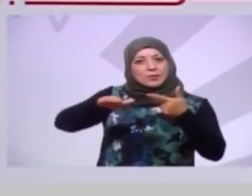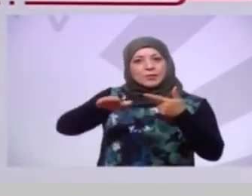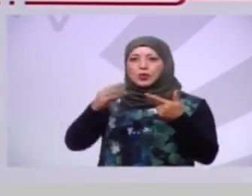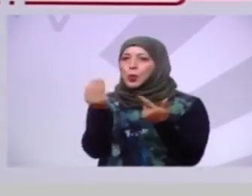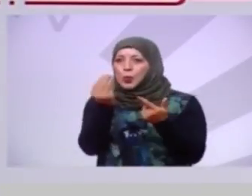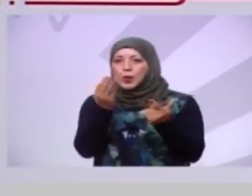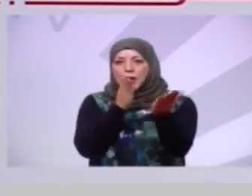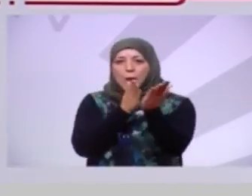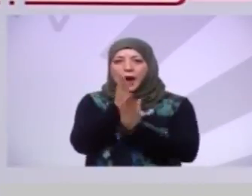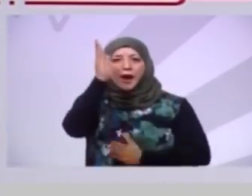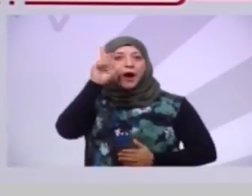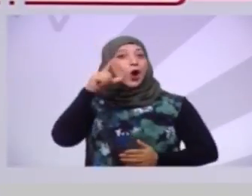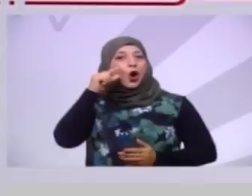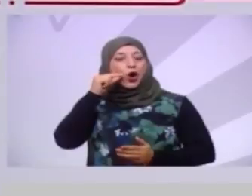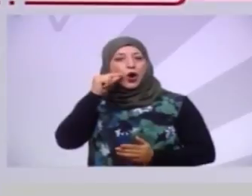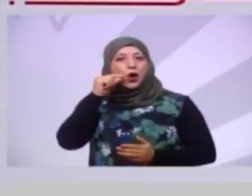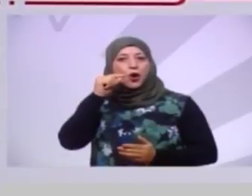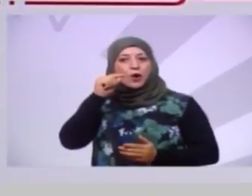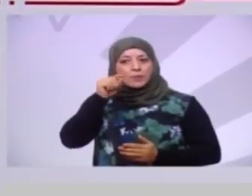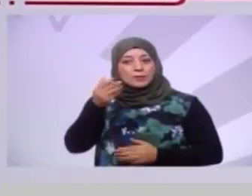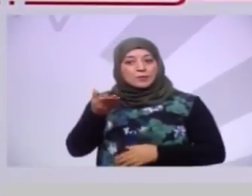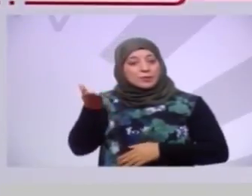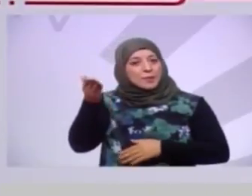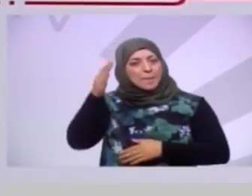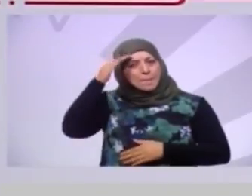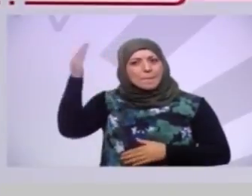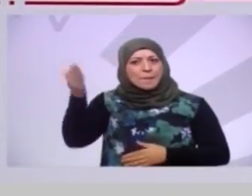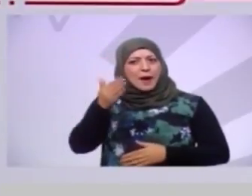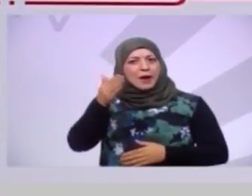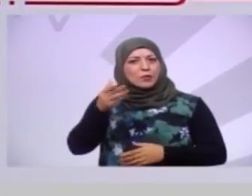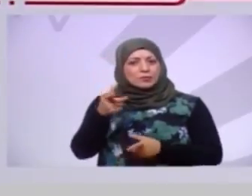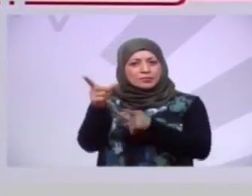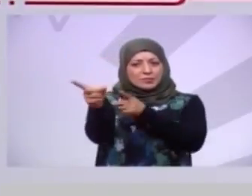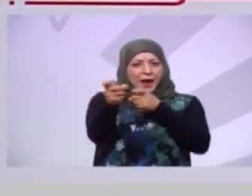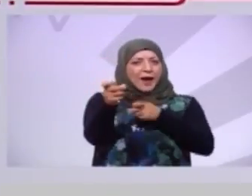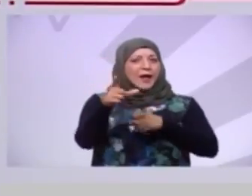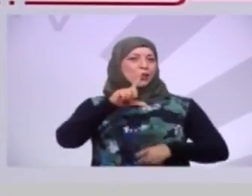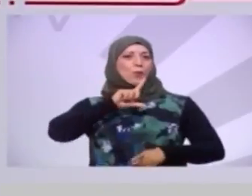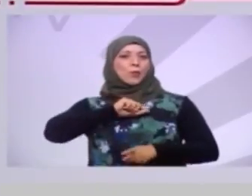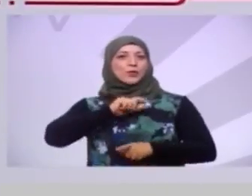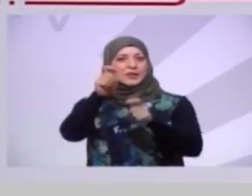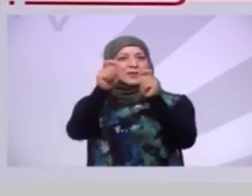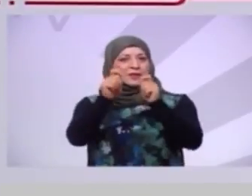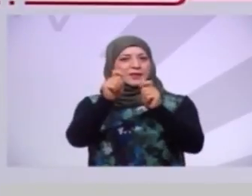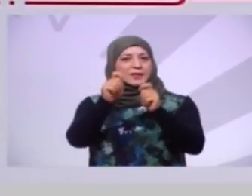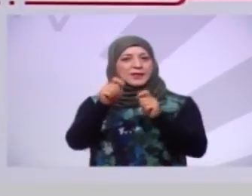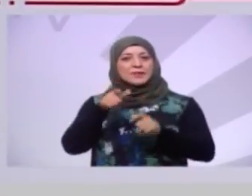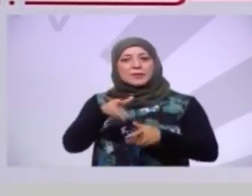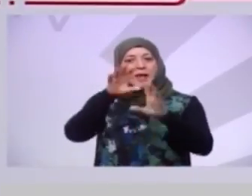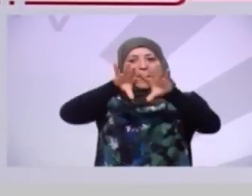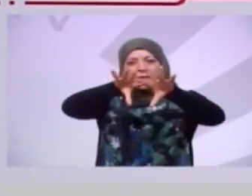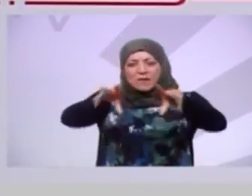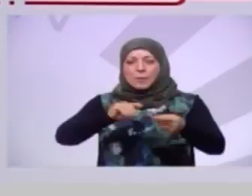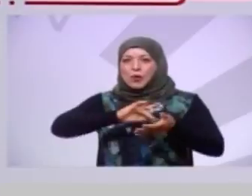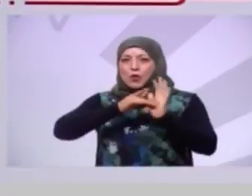المهدي الراي الذي قتله البوليس السياسي يا اهلى وناسى بحاجه بعيون انا لا انظر